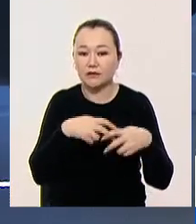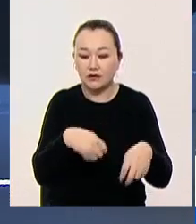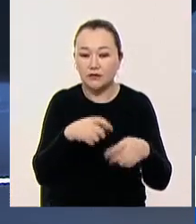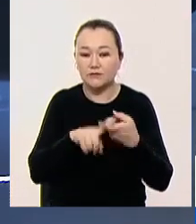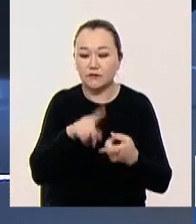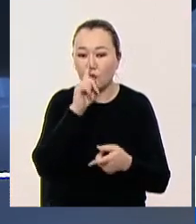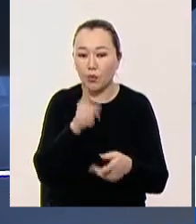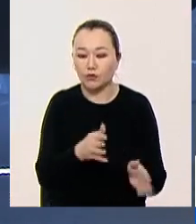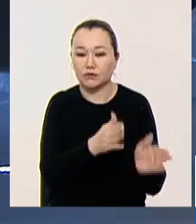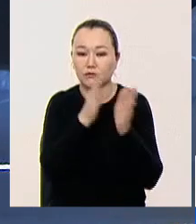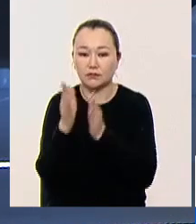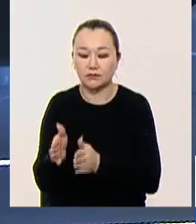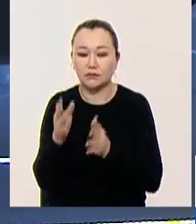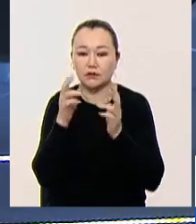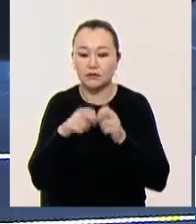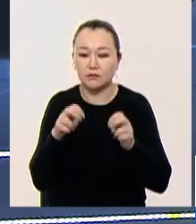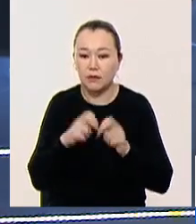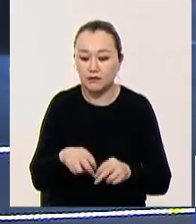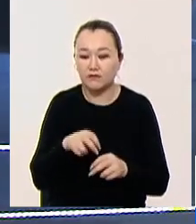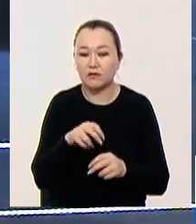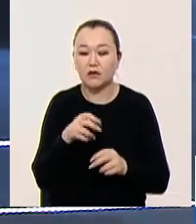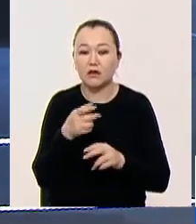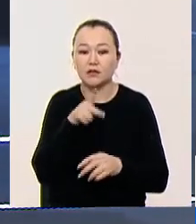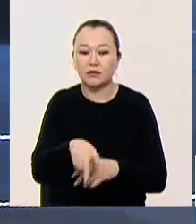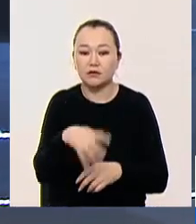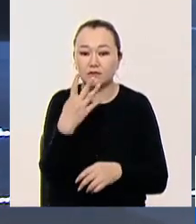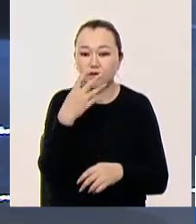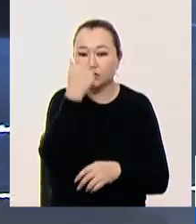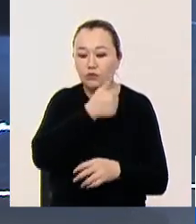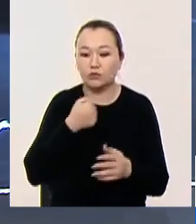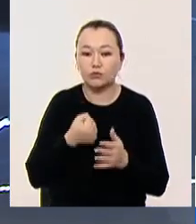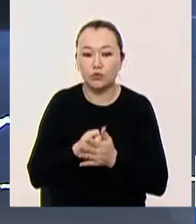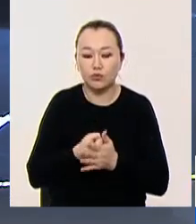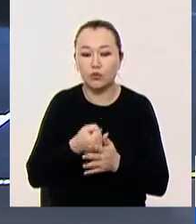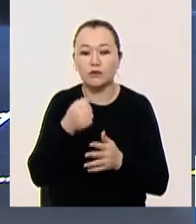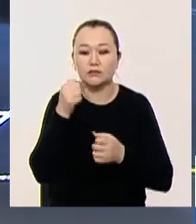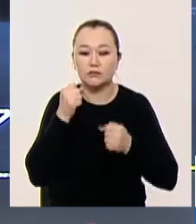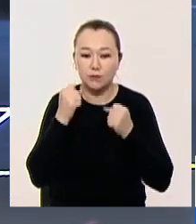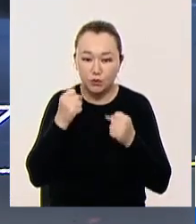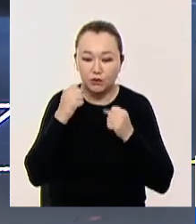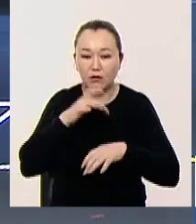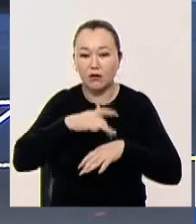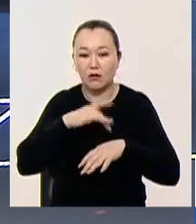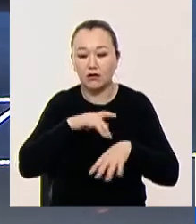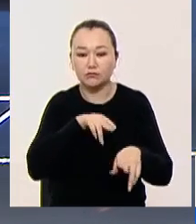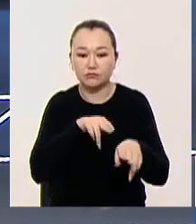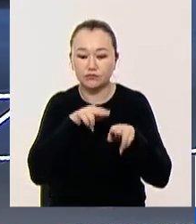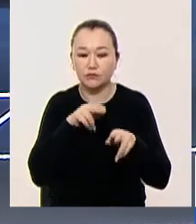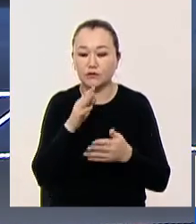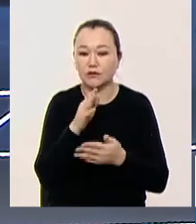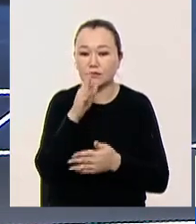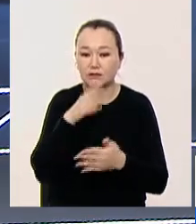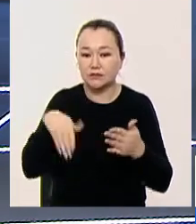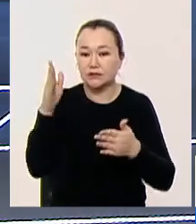bir jılğa sozu jağın qarastırıp jatır. Yağni 2024 jılğa deyin sporttık äwesqoy aŋşılıqqa müldem